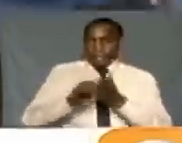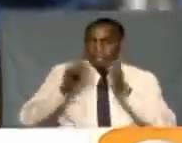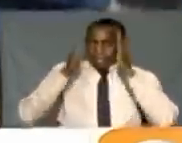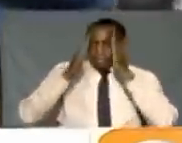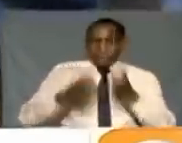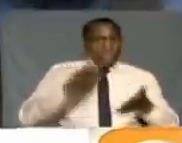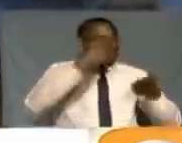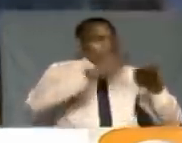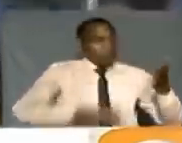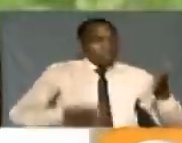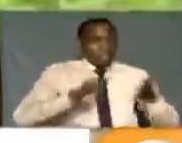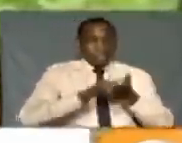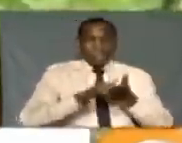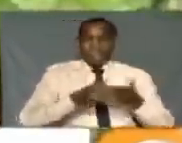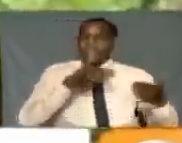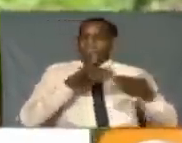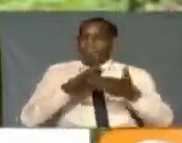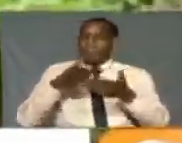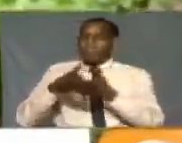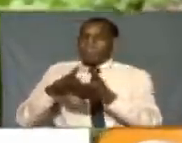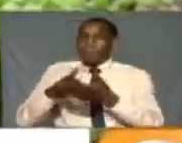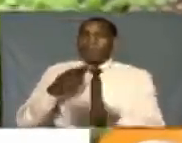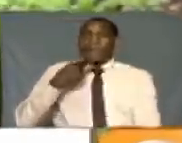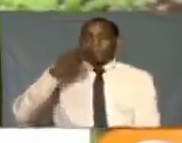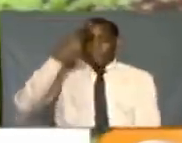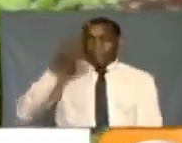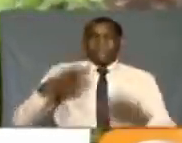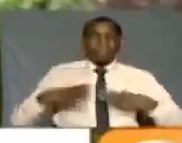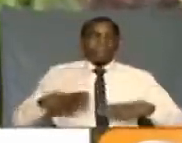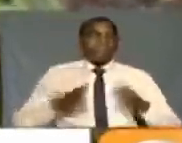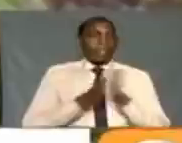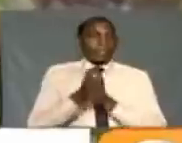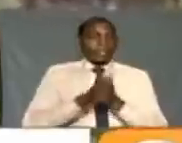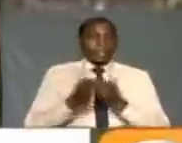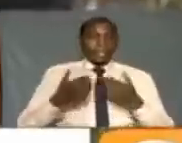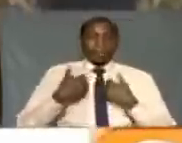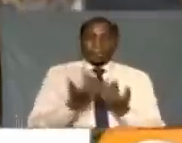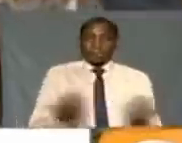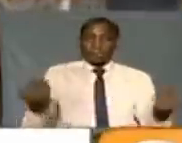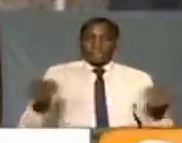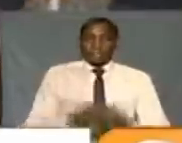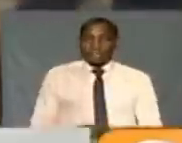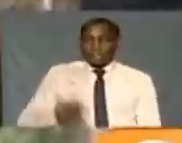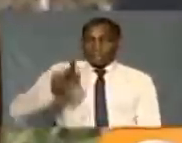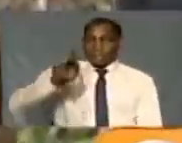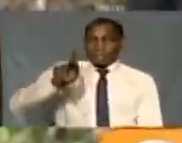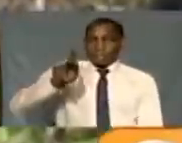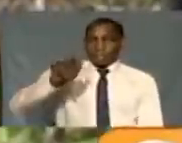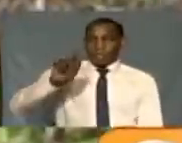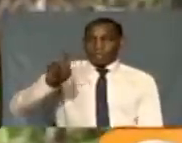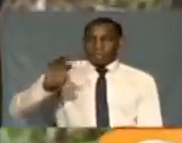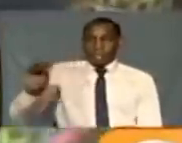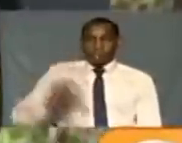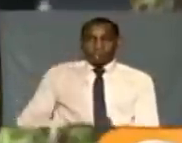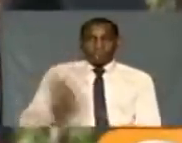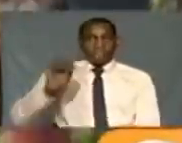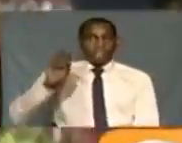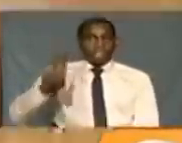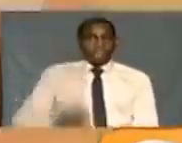gharama inayowanyima uzazi wanaotamani watoto. Kazogunga, Runinga ya Citizen.